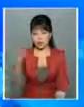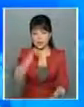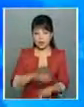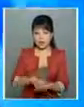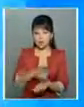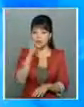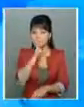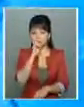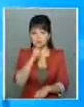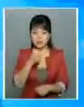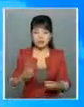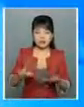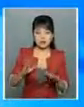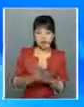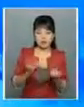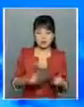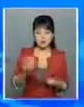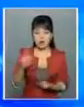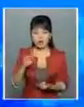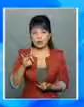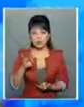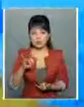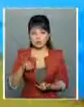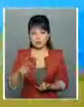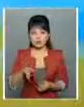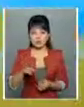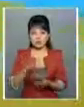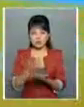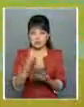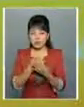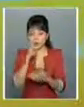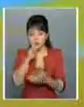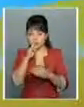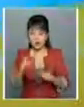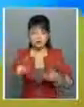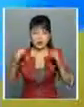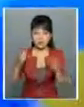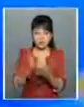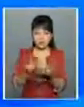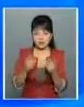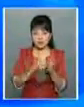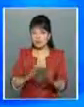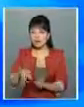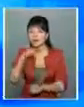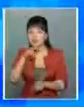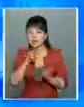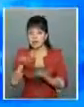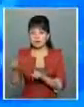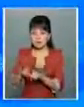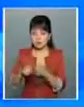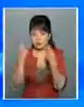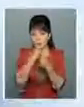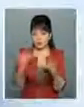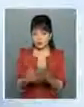Елімізде жанармай қымбаттады. Оған себеп Brent мұнай маркасы бағасының өсуі. Бұл туралы табиғи монополияны реттеу агенттігінің баспасөз қызметі